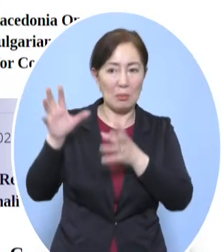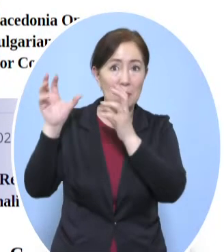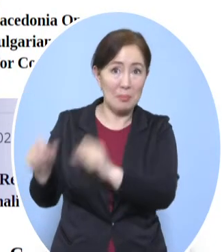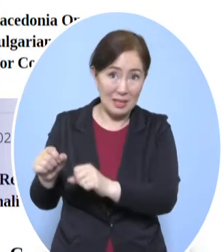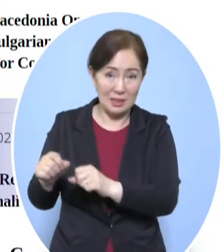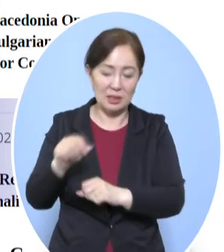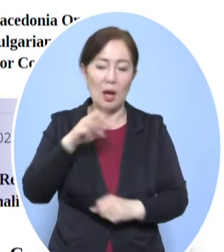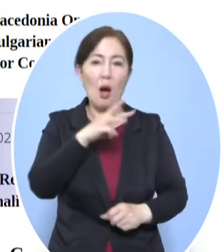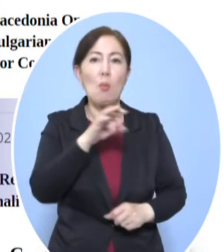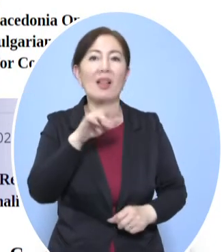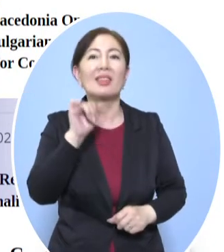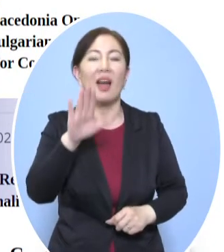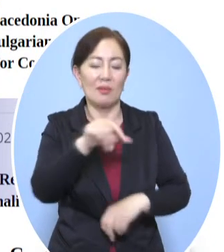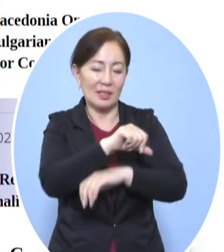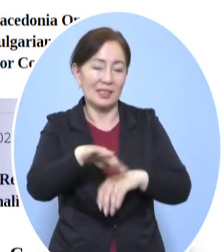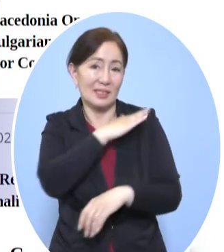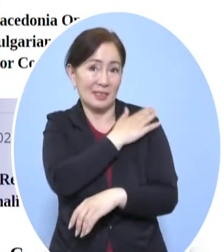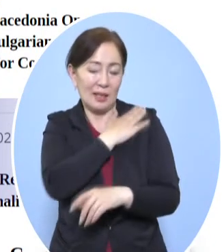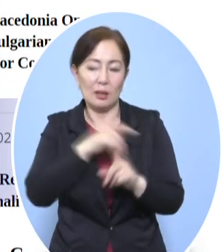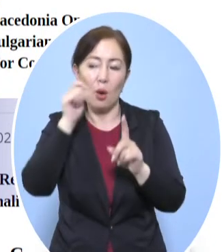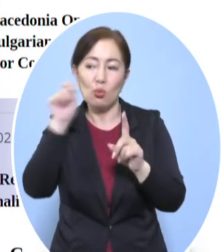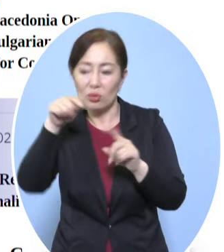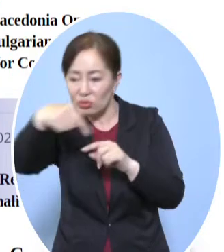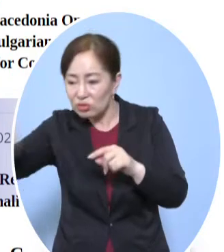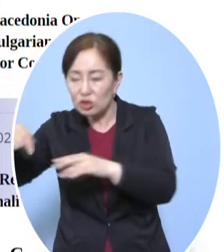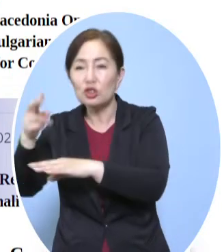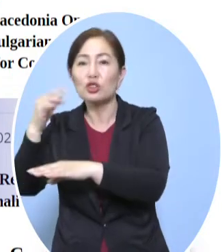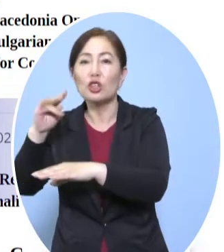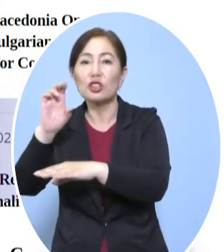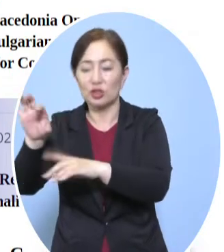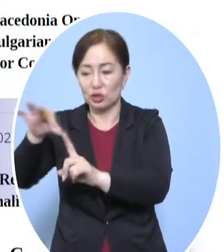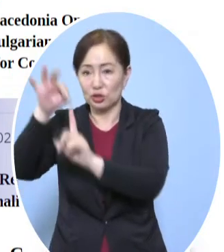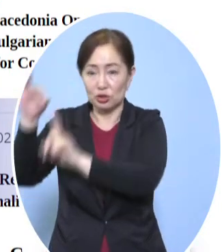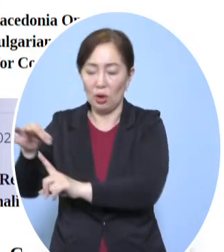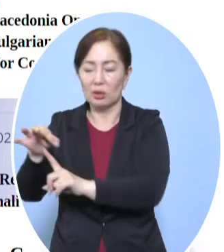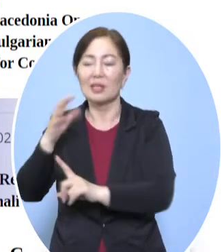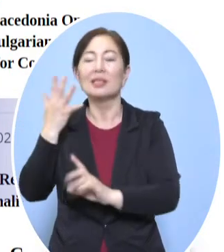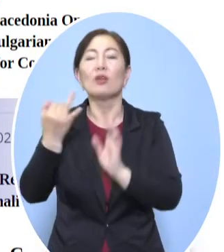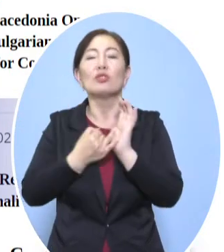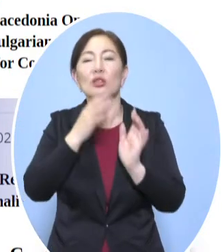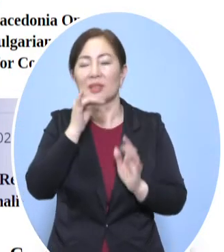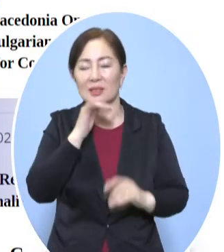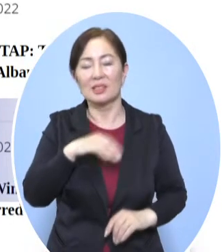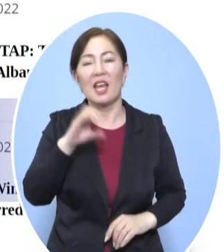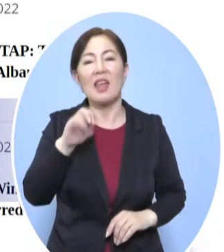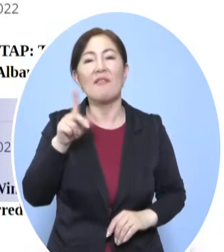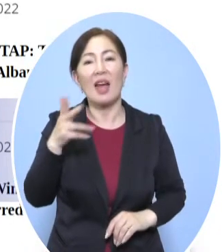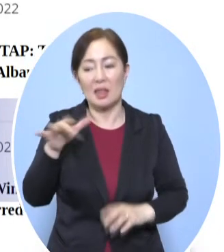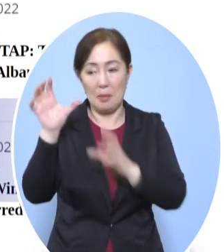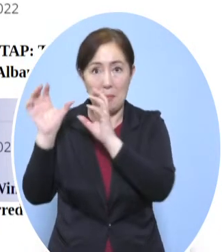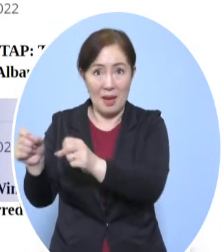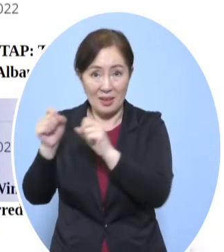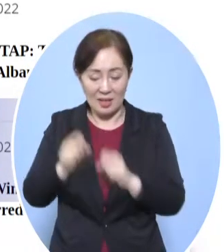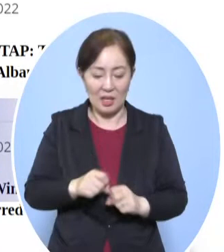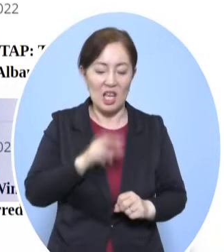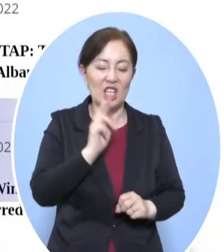сэжиглэн барьчилжээ. Малдавын хилийн цагдаа Украины зүүн нутгийн Донецк мужаас сонгогдсон парламентын гишүүн 57 настай Евгений